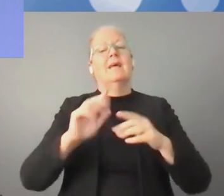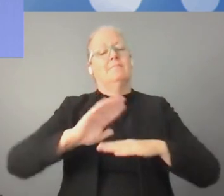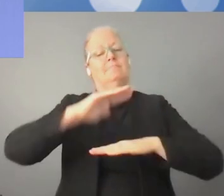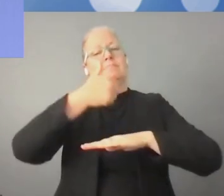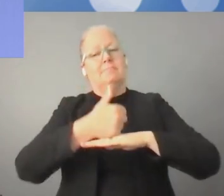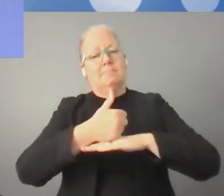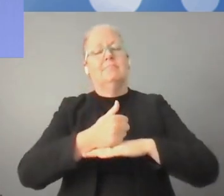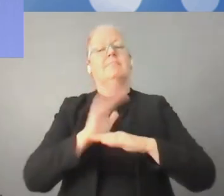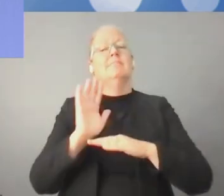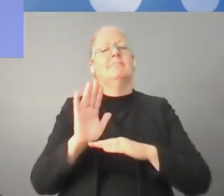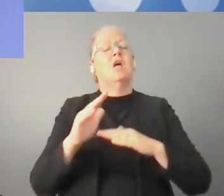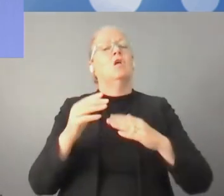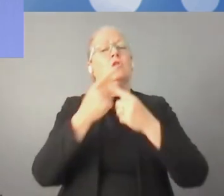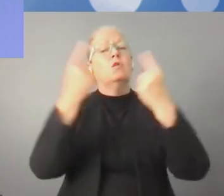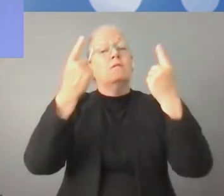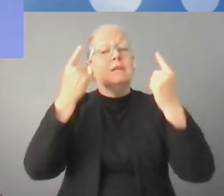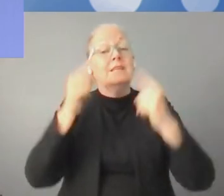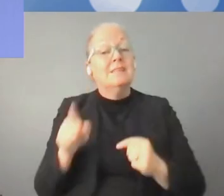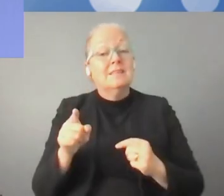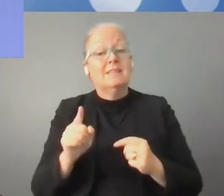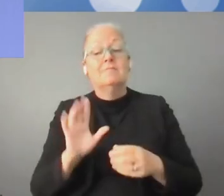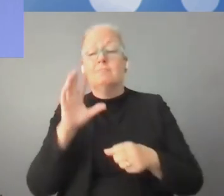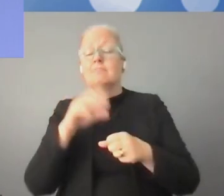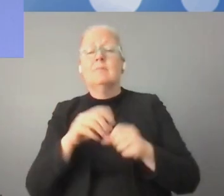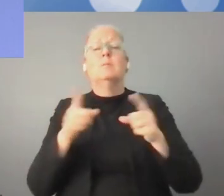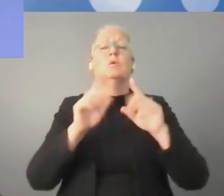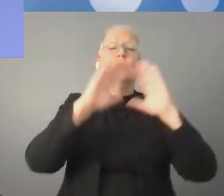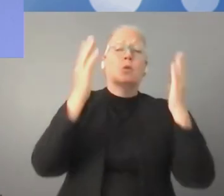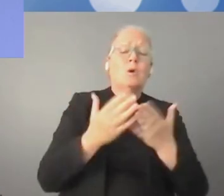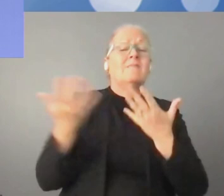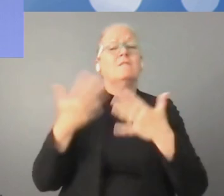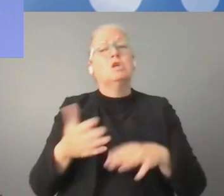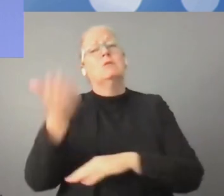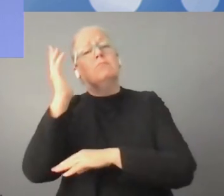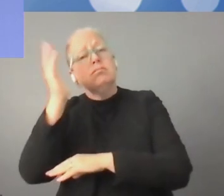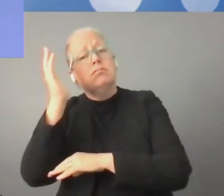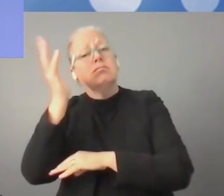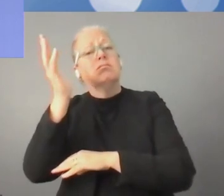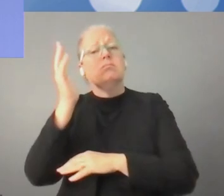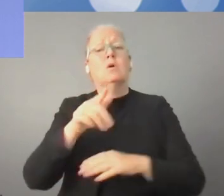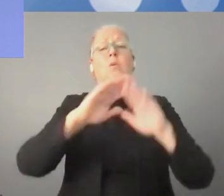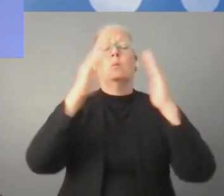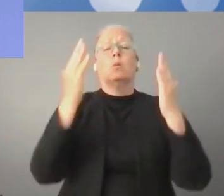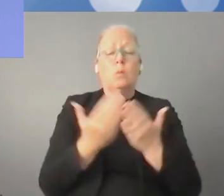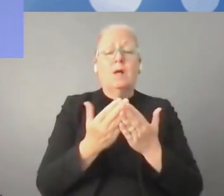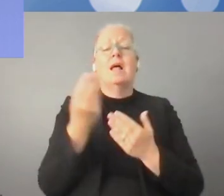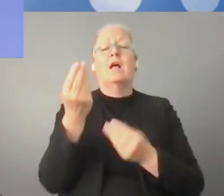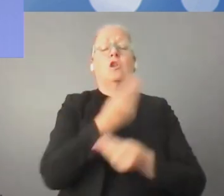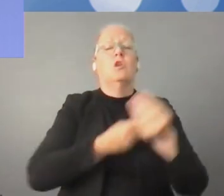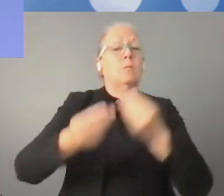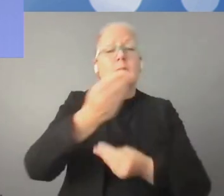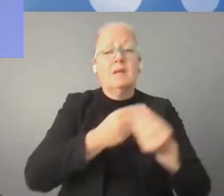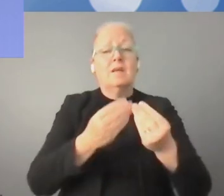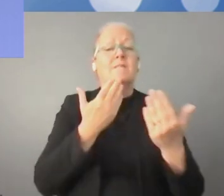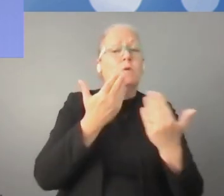比赛他表演，而且他获得第一奖。他在欧洲、亚洲、美